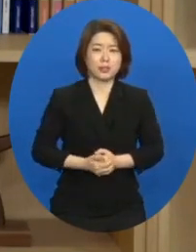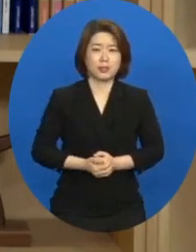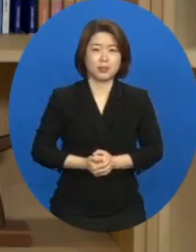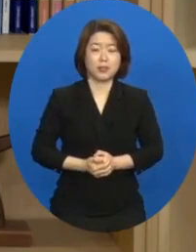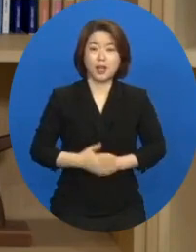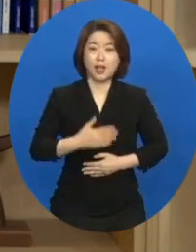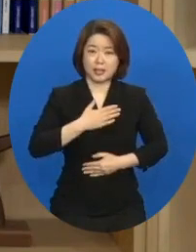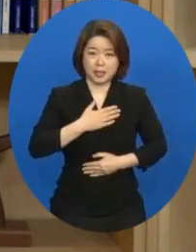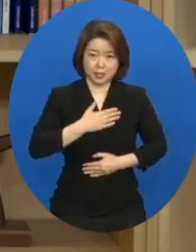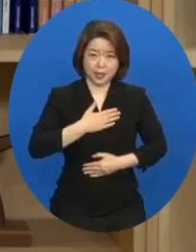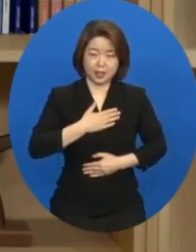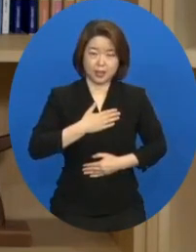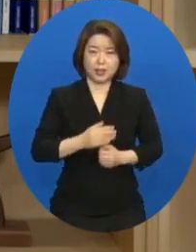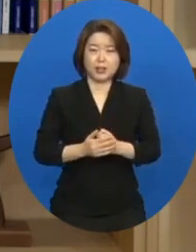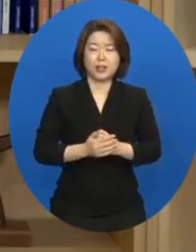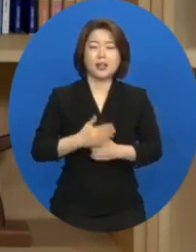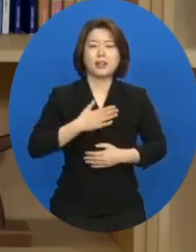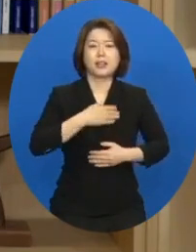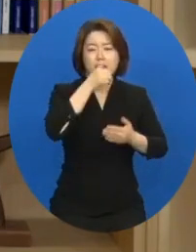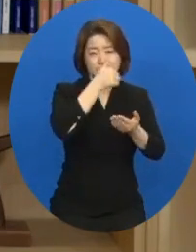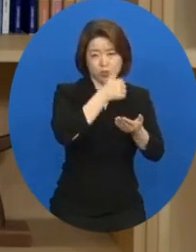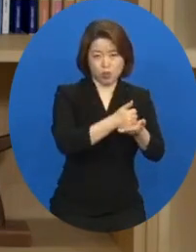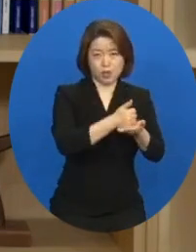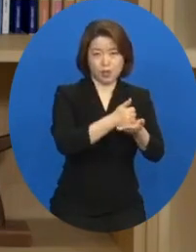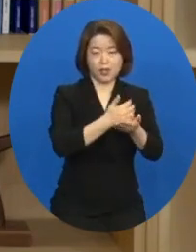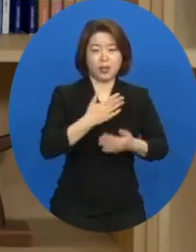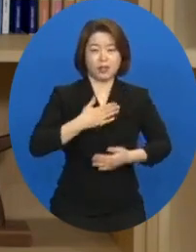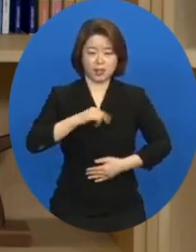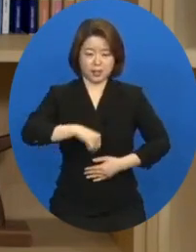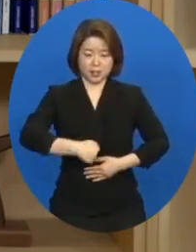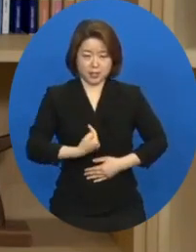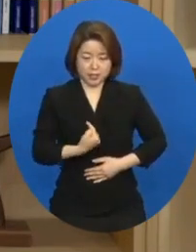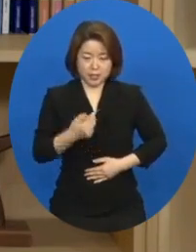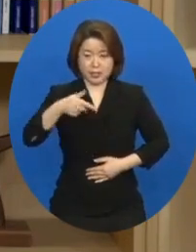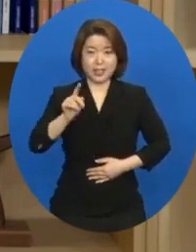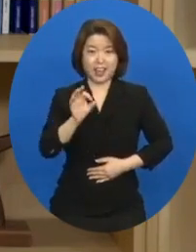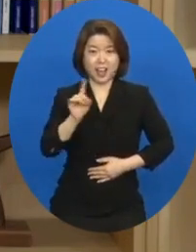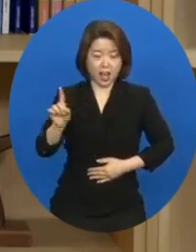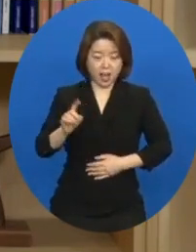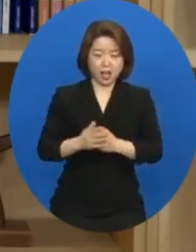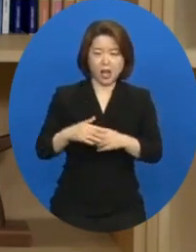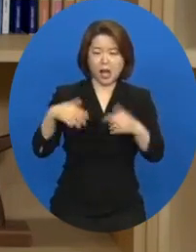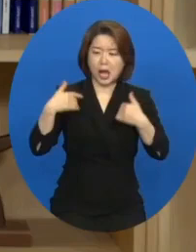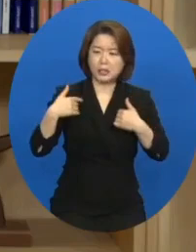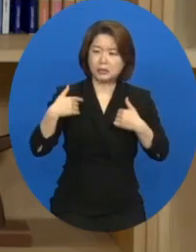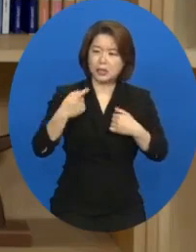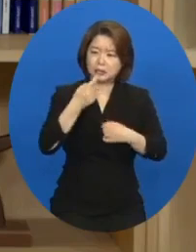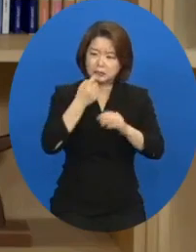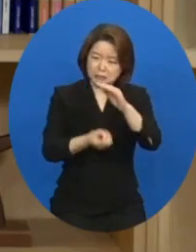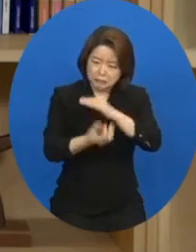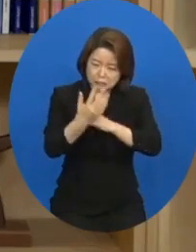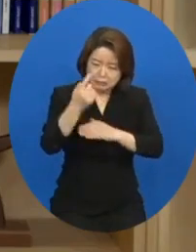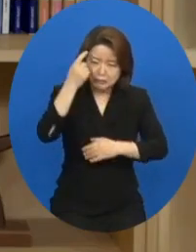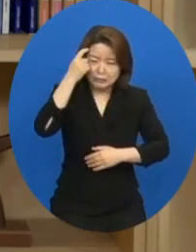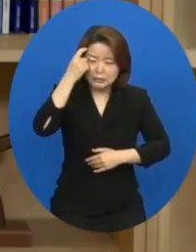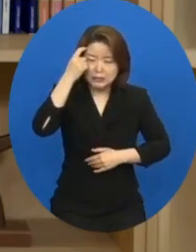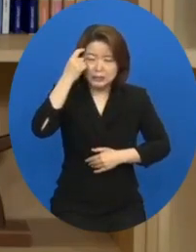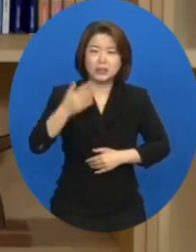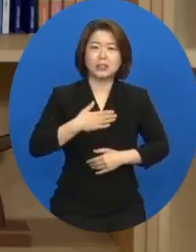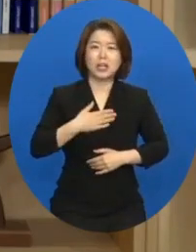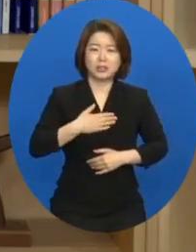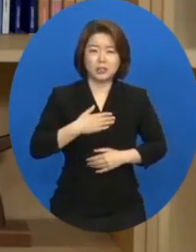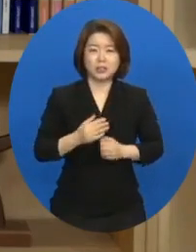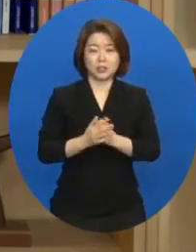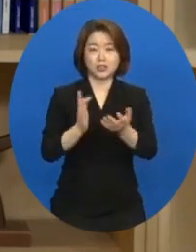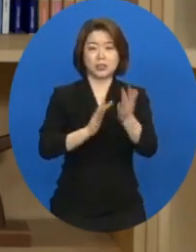내가 내 죄와 또 자아의 늘 굴복하는 져 6 이성은 예수님과